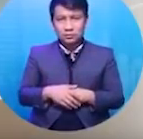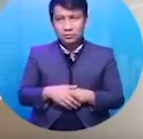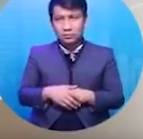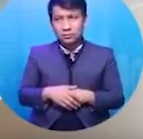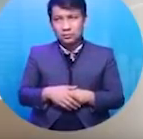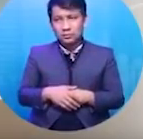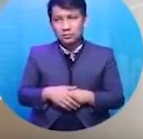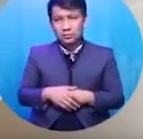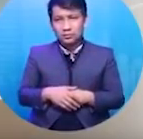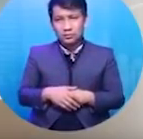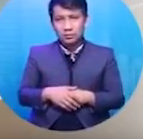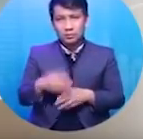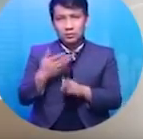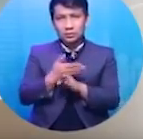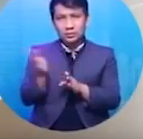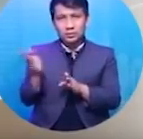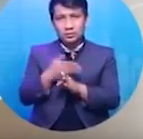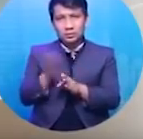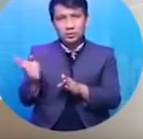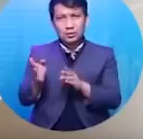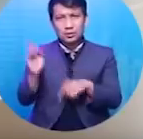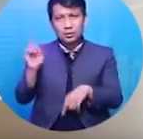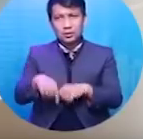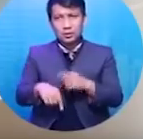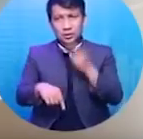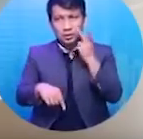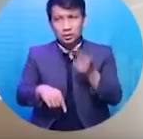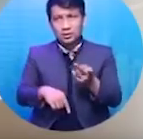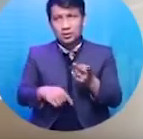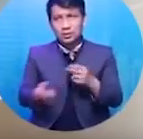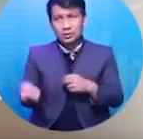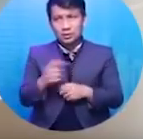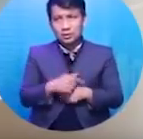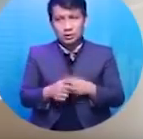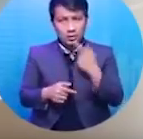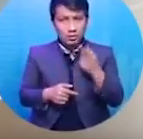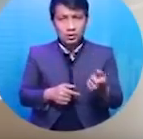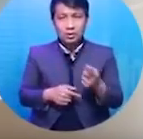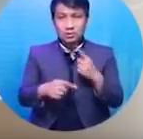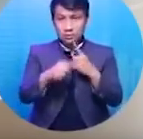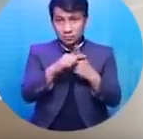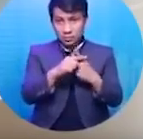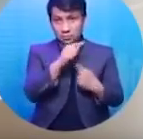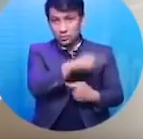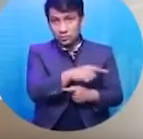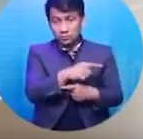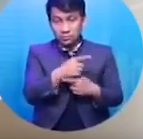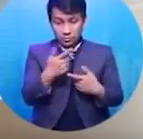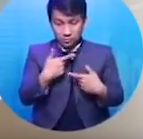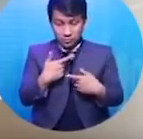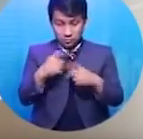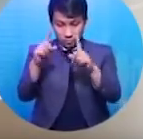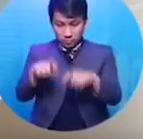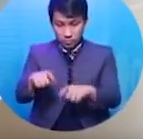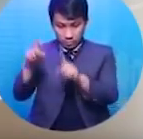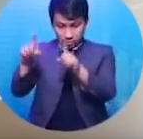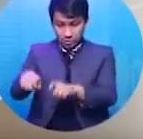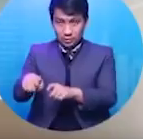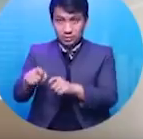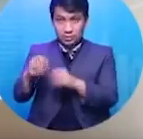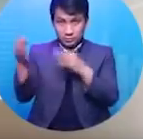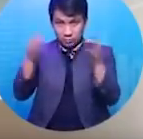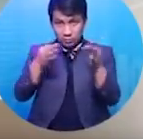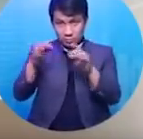sir, sir, huwag mo liisin yung ano, tanong ko. Yung sinasabi ko. Oh. Nagpositibo daw po kayo sa last drug